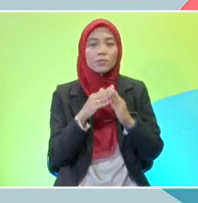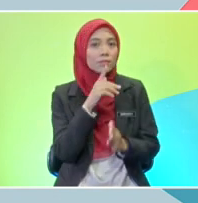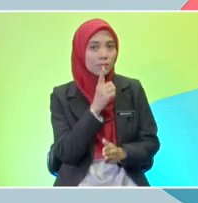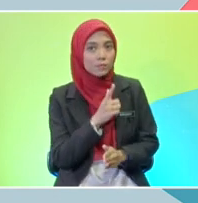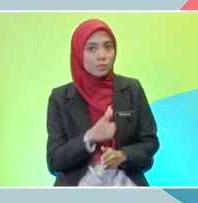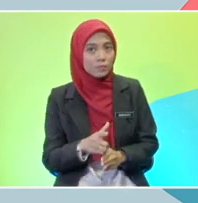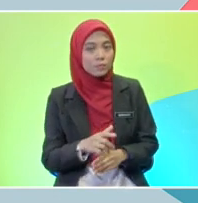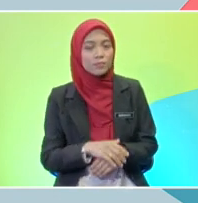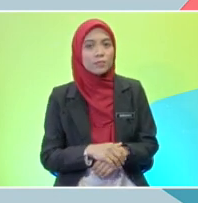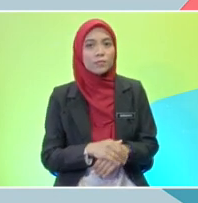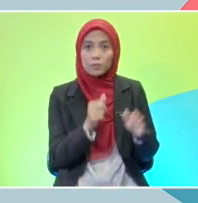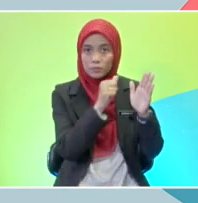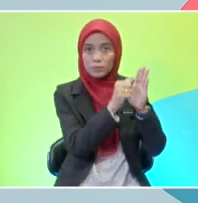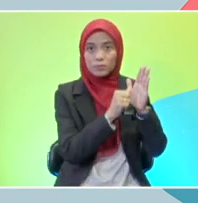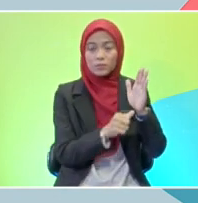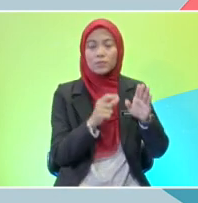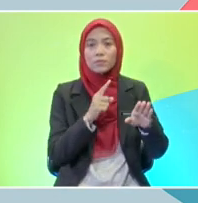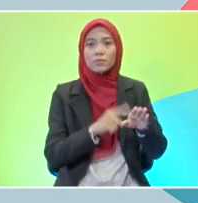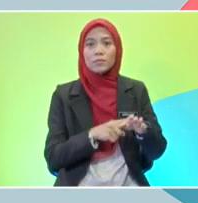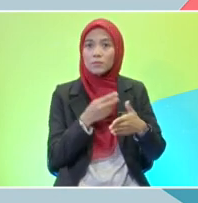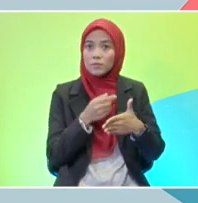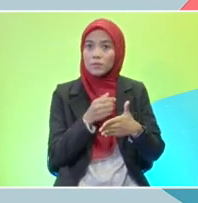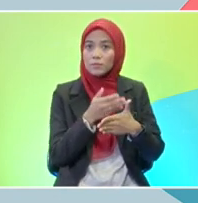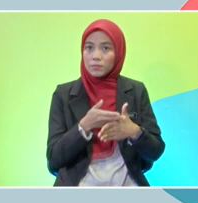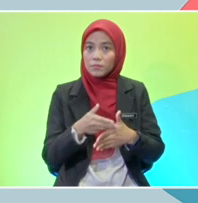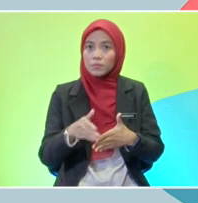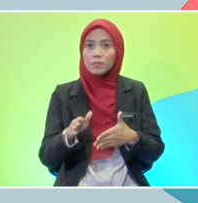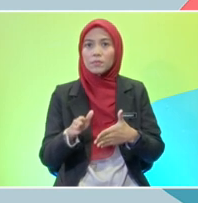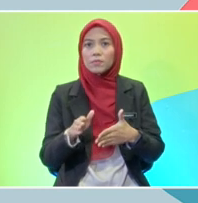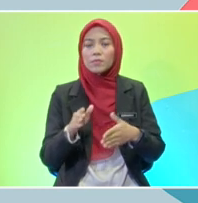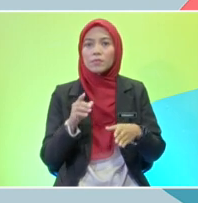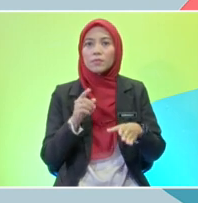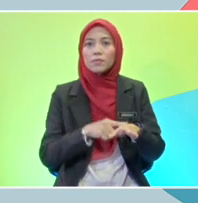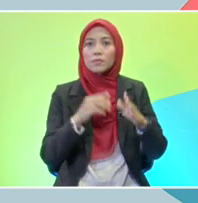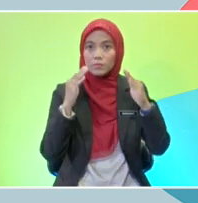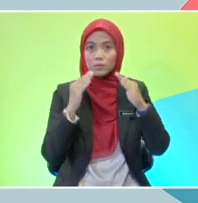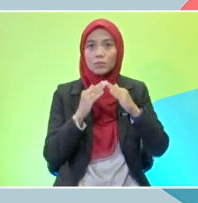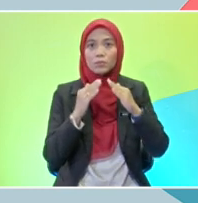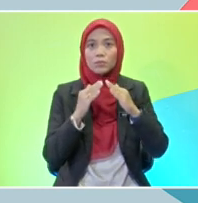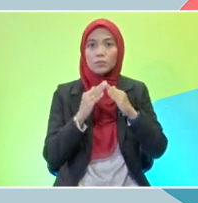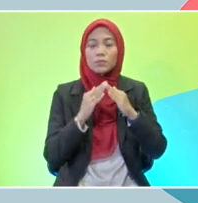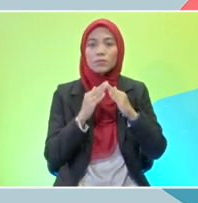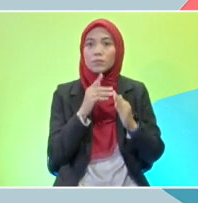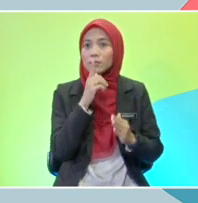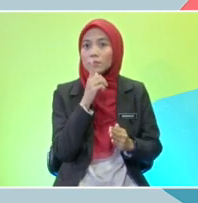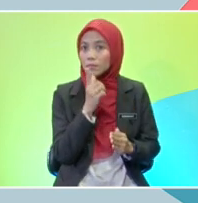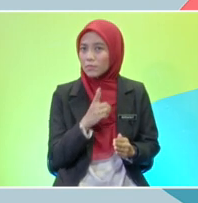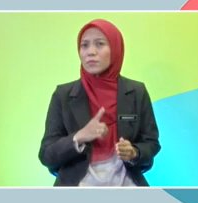ukiran di bahagia pipih eee rumah tradisional Melayu lama